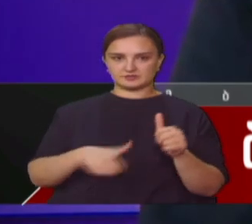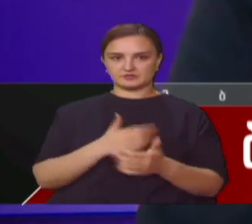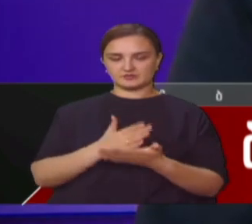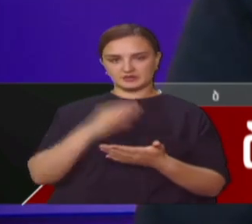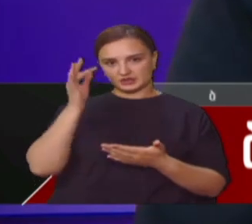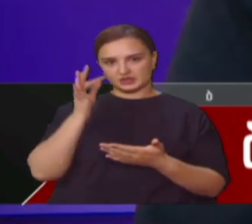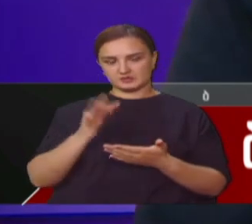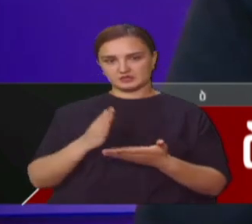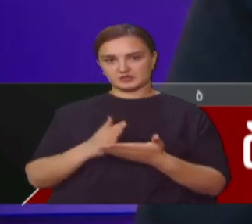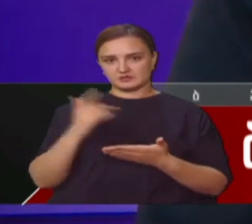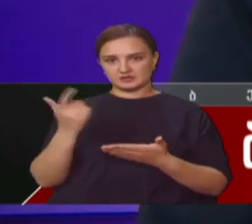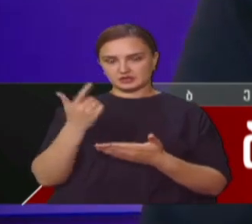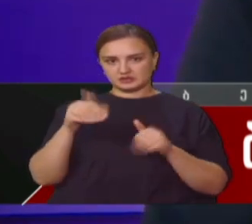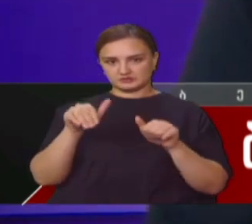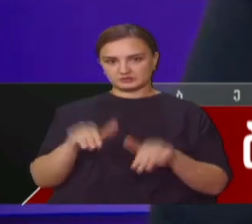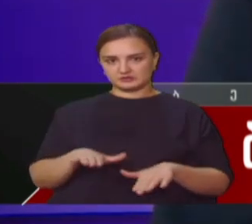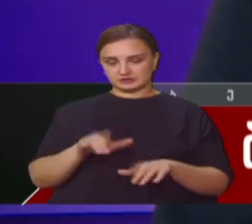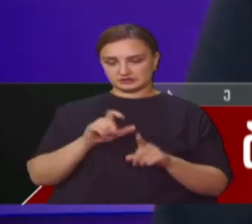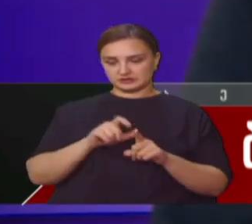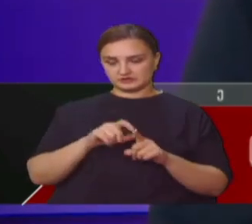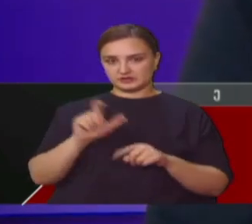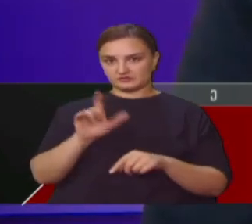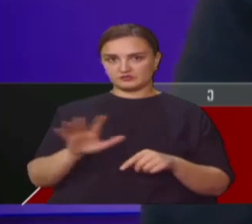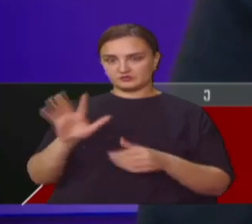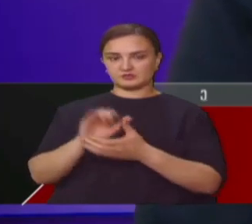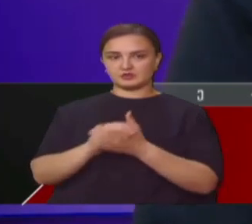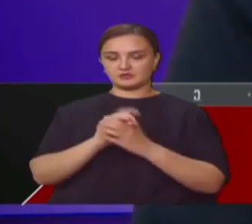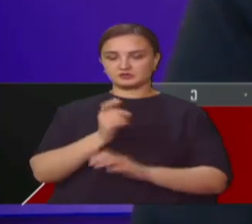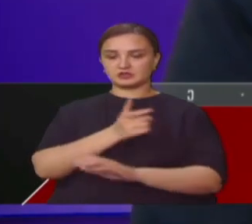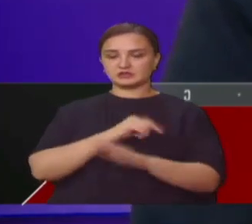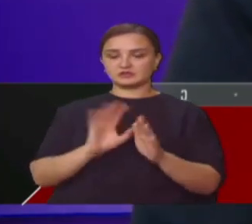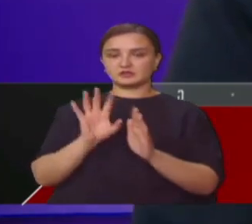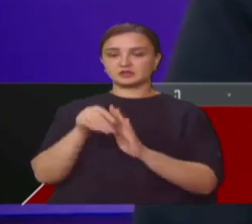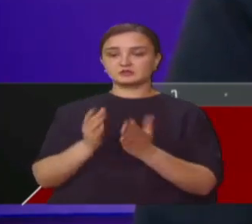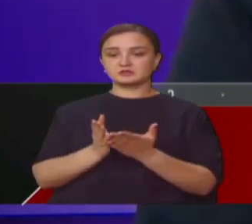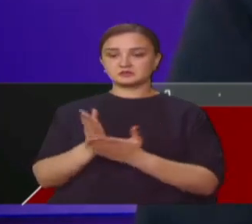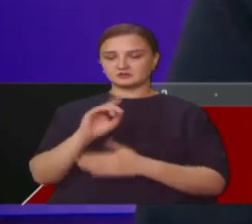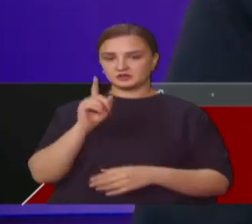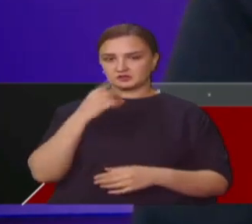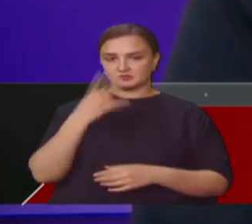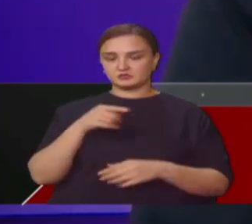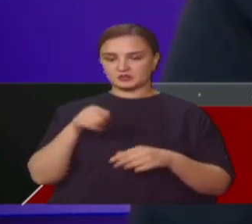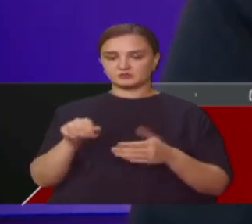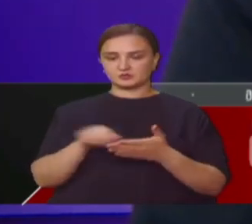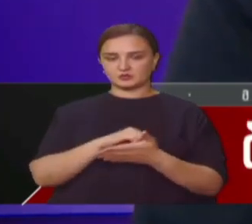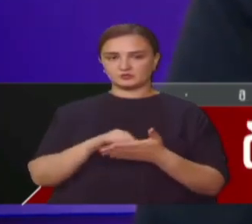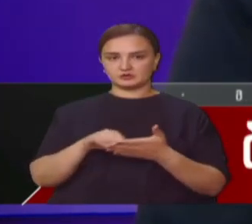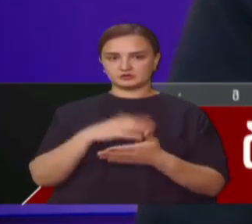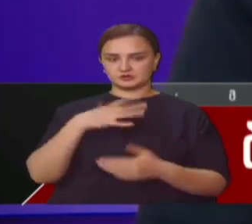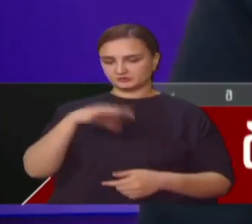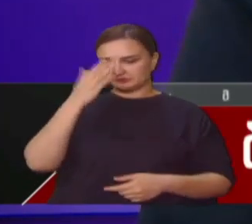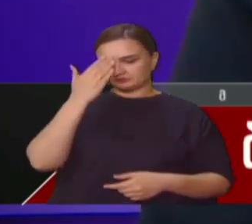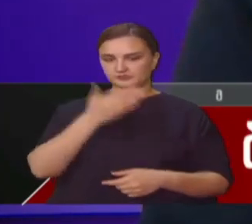Germania, რომელსაც აქვს გადამწყვეტი სიტყვა ევროკავშირში, საქართველოს გაწევრიანების კუთხით, რა თქმა უნდა, ამ რეზოლუციით ქართველი